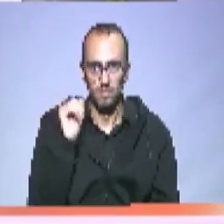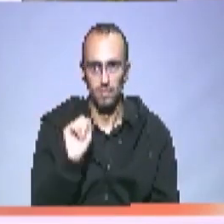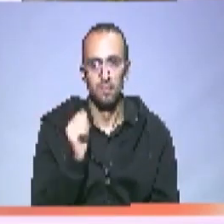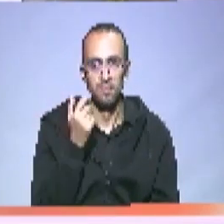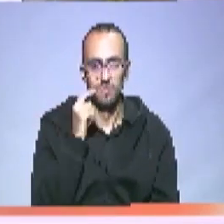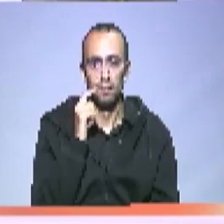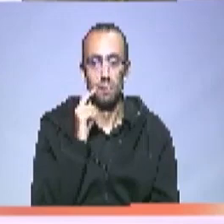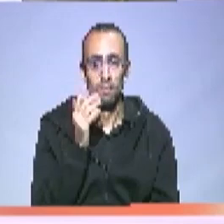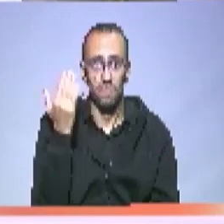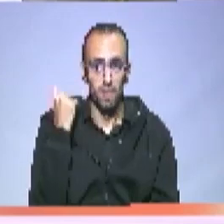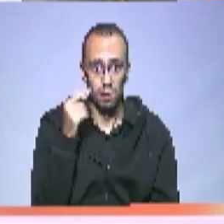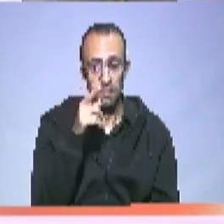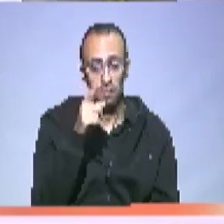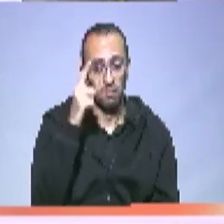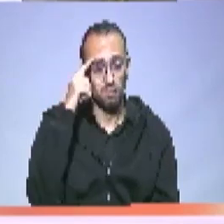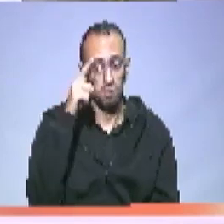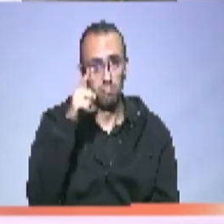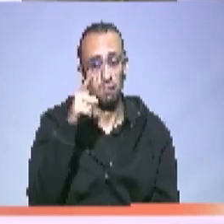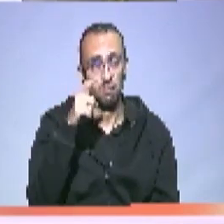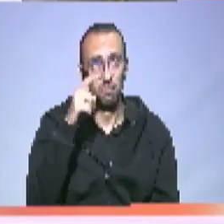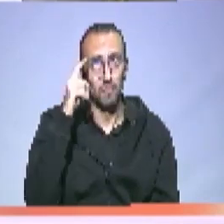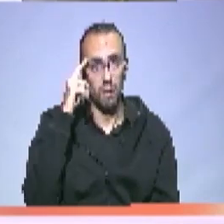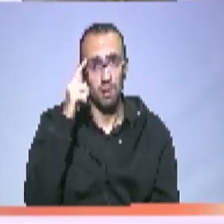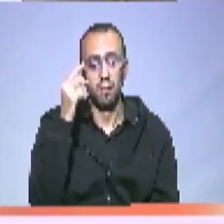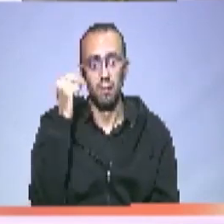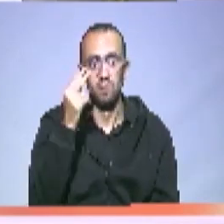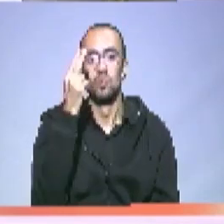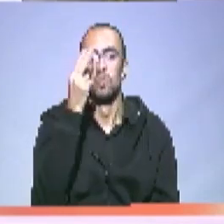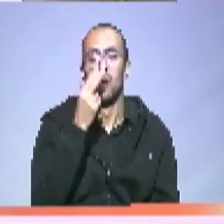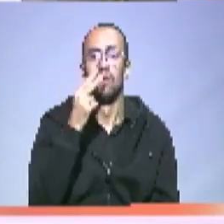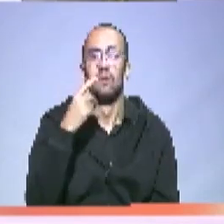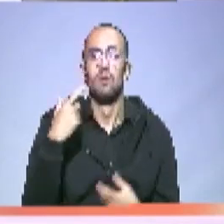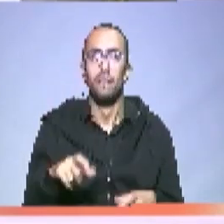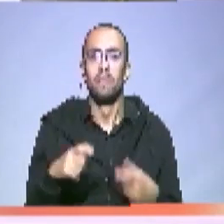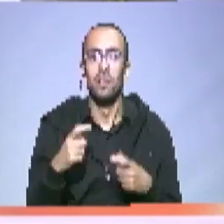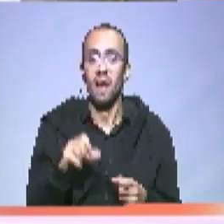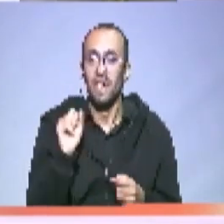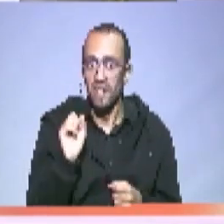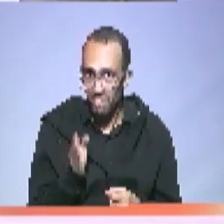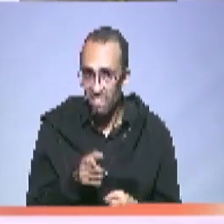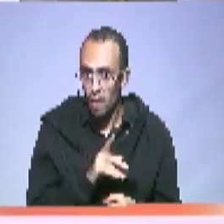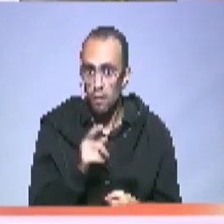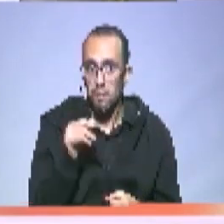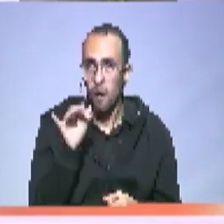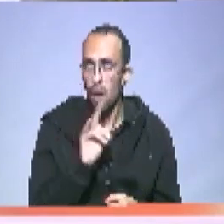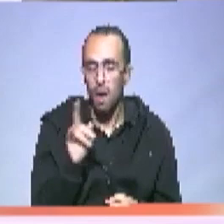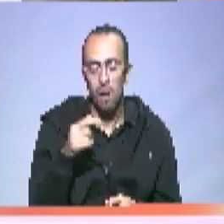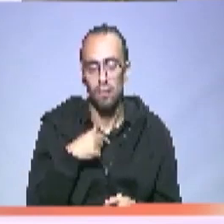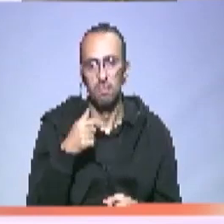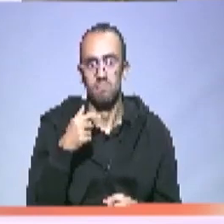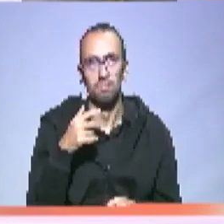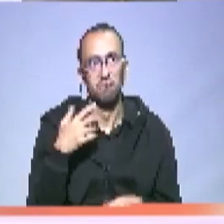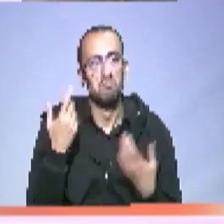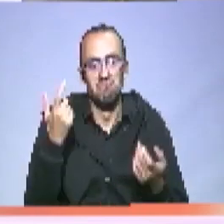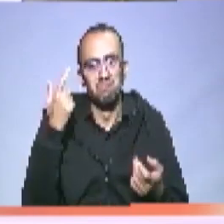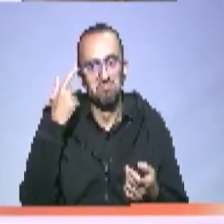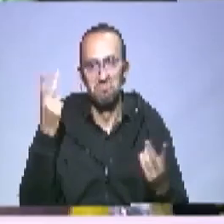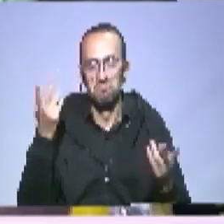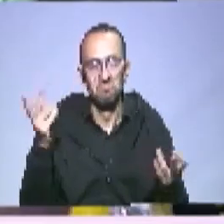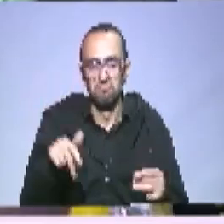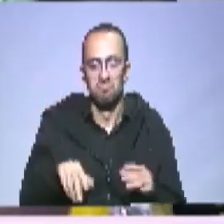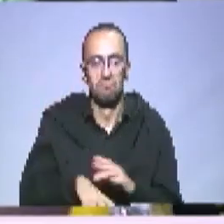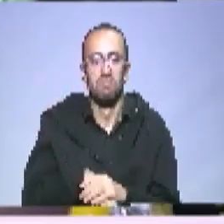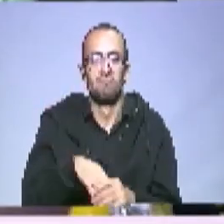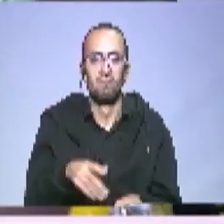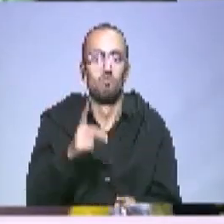المره اللي فاتت على فكره بالمناسبه بالصدفه يعني، انت كنت سالتيني قلت لي هي تنفع تشتغل بتاع، وانا ما كنتش مرتب فعلا الحقيقه ان انا هعملها